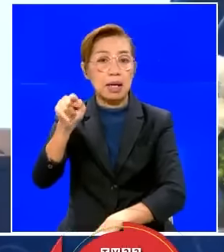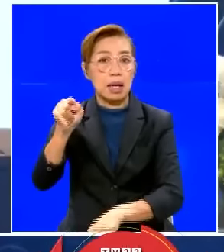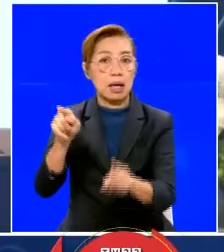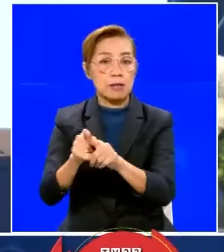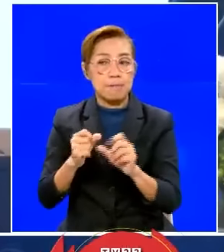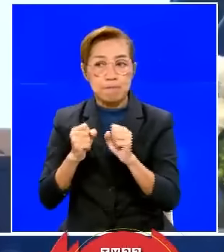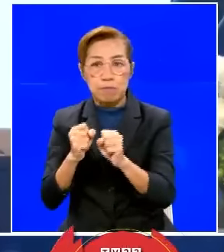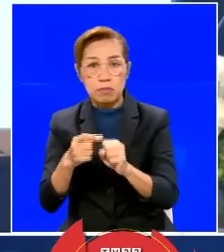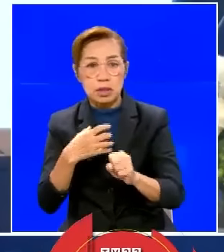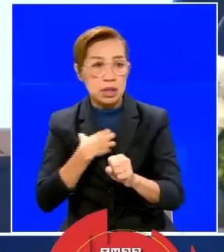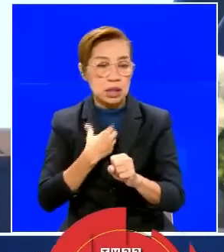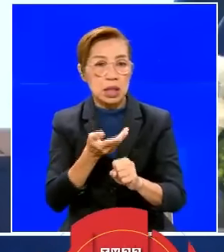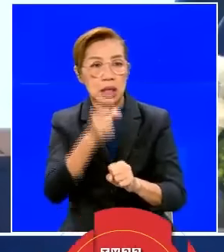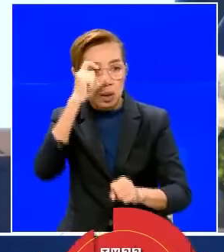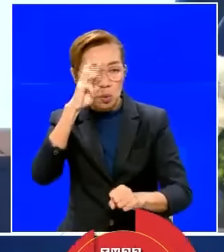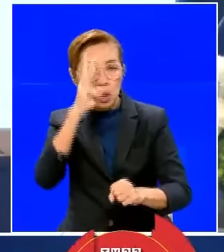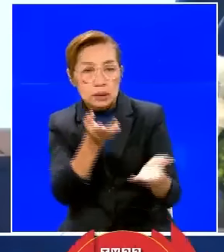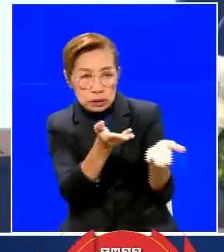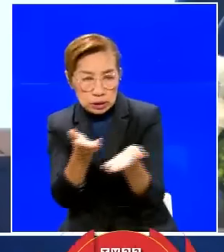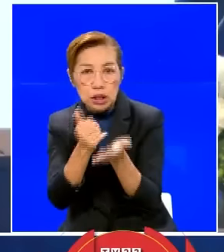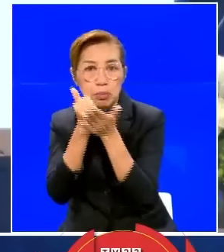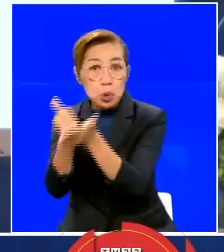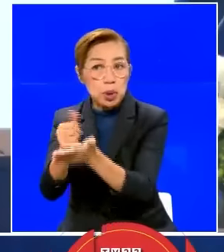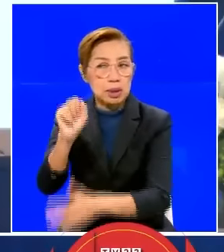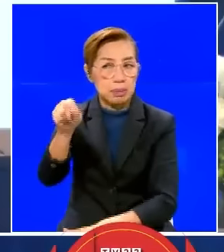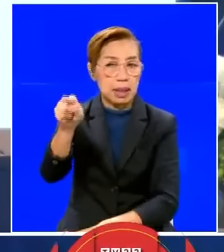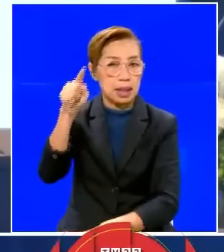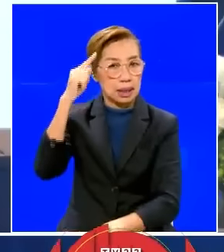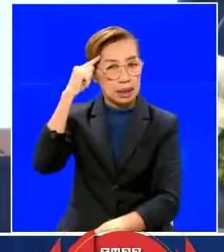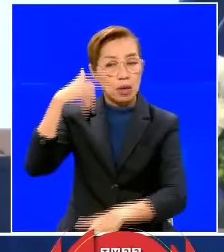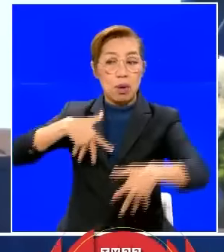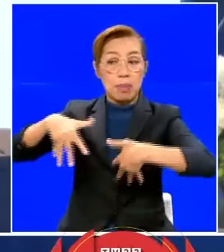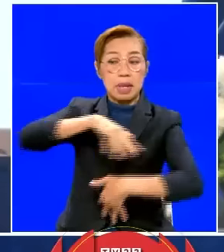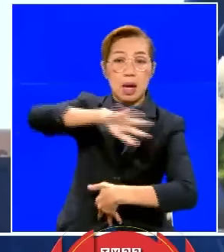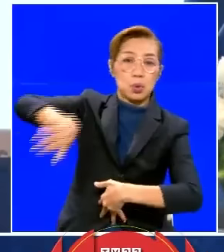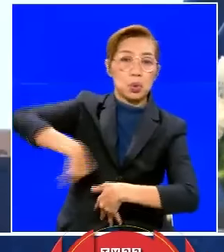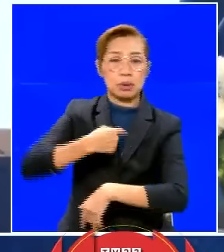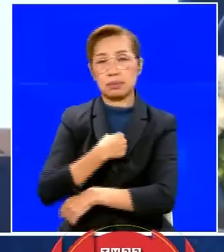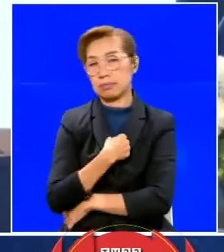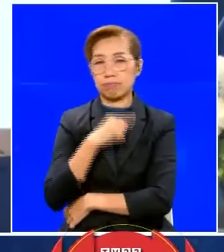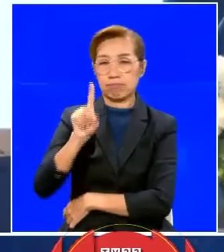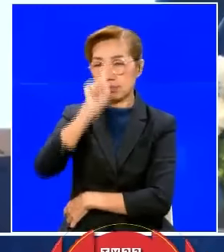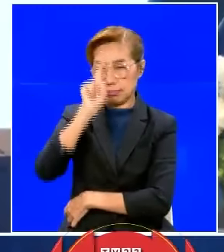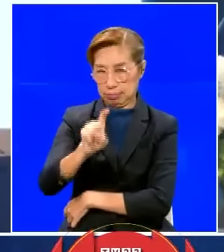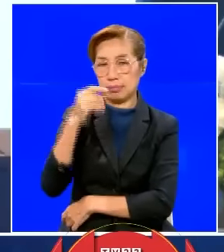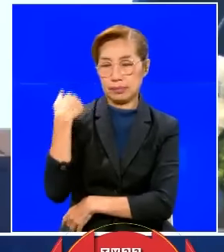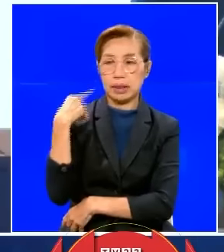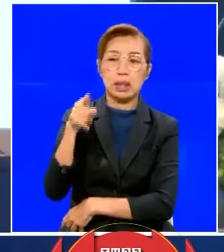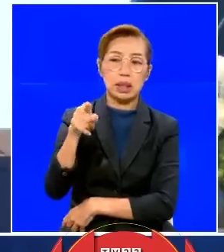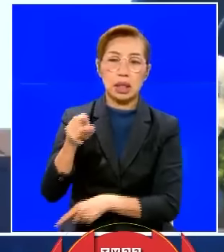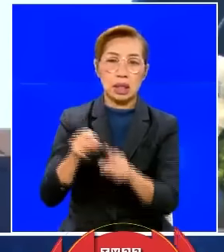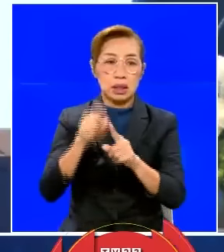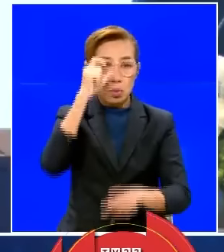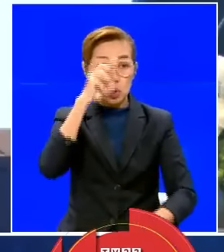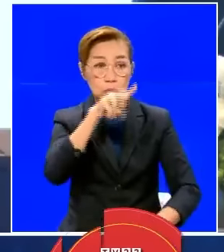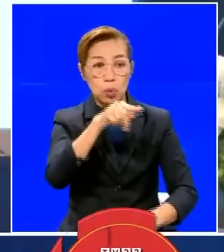พยายามในการที่จะไปเชิญอาจารย์วิษณุเข้ามาเชื่อว่าสังคมจำนวนไม่น้อยเนี่ยเขาก็อาจจะตั้งคำถามว่าการที่อาจารย์วิ